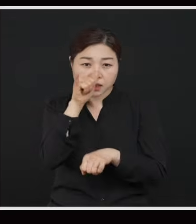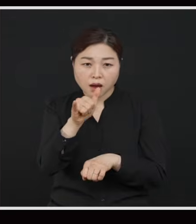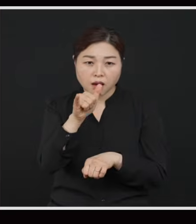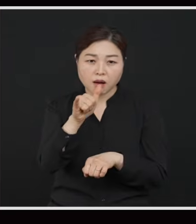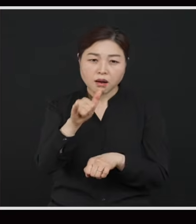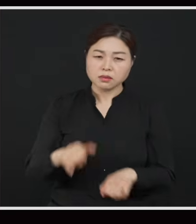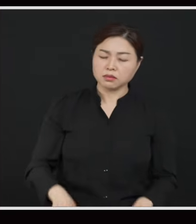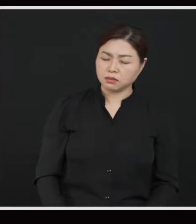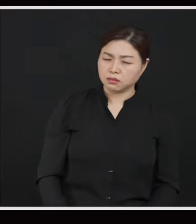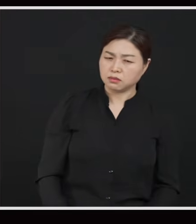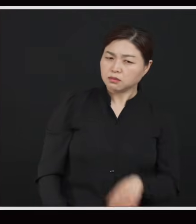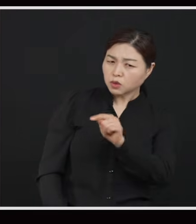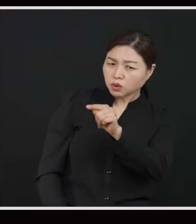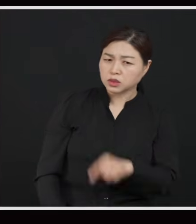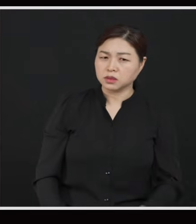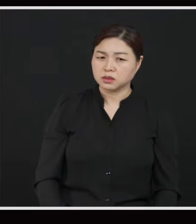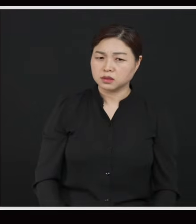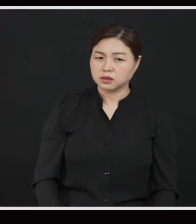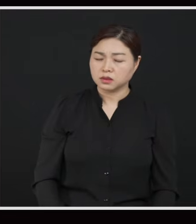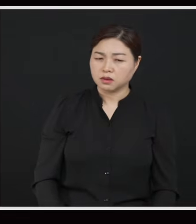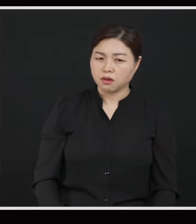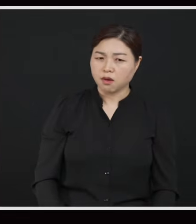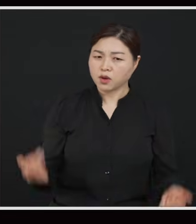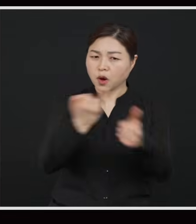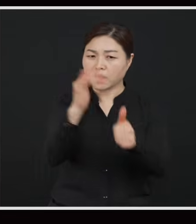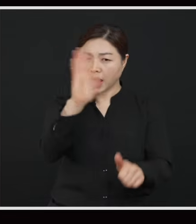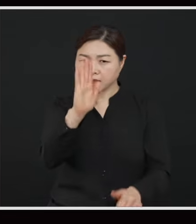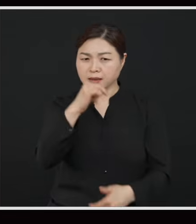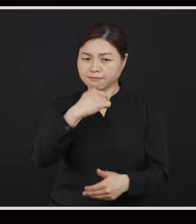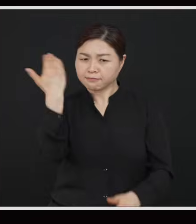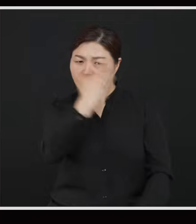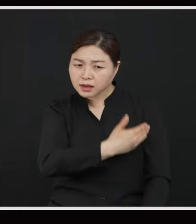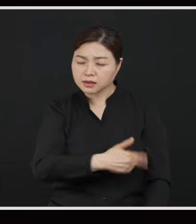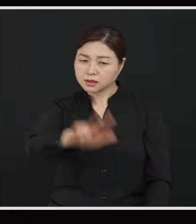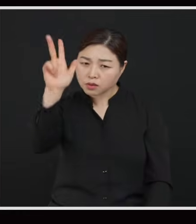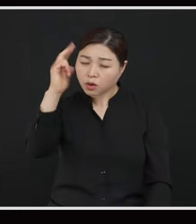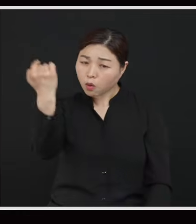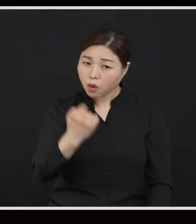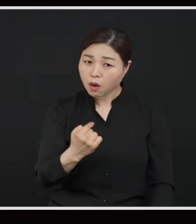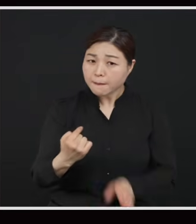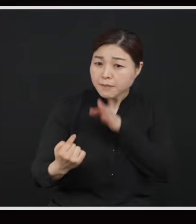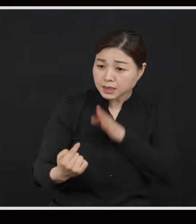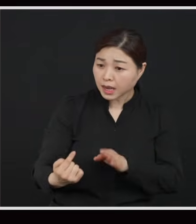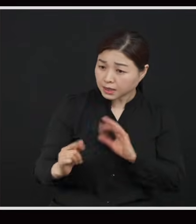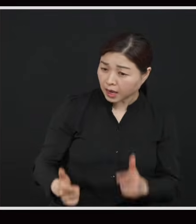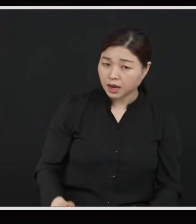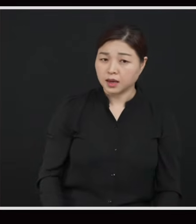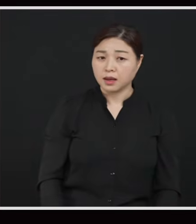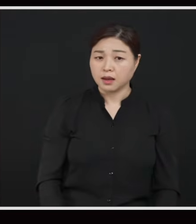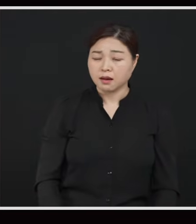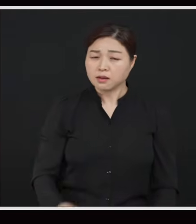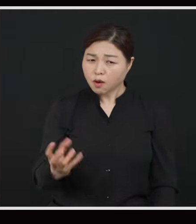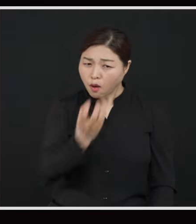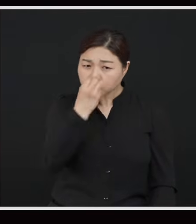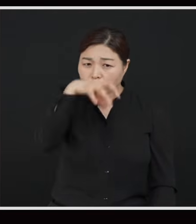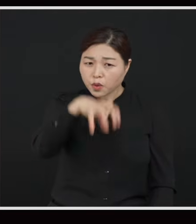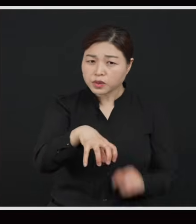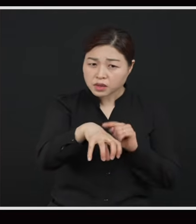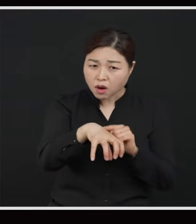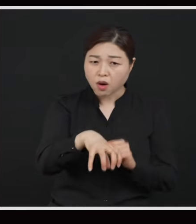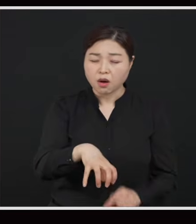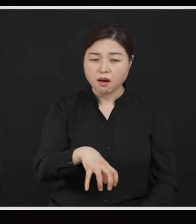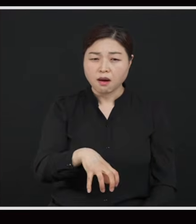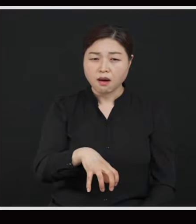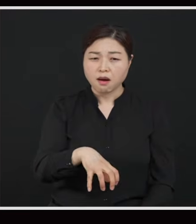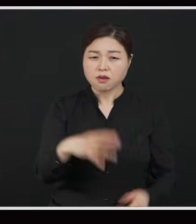수도승이 너 순결서약 하고 들어왔어? 안 들어왔어? 성스러운 곳에서 순결서약을 한